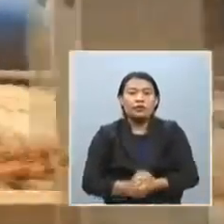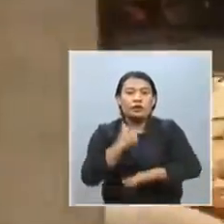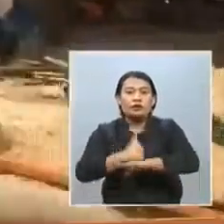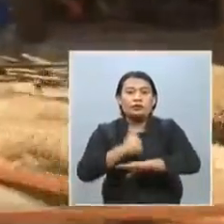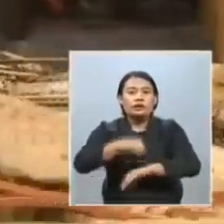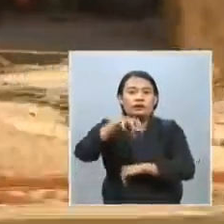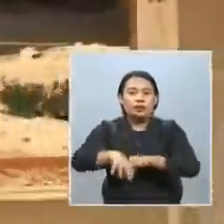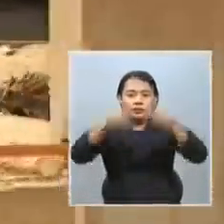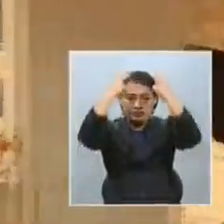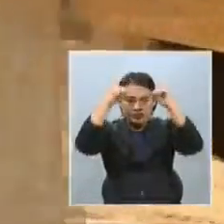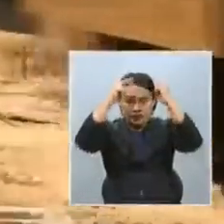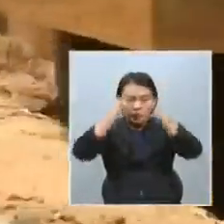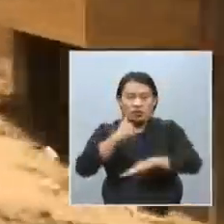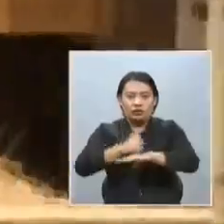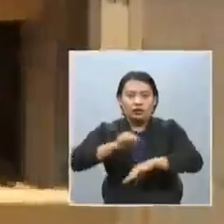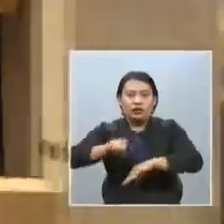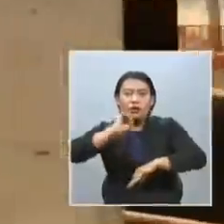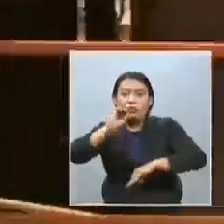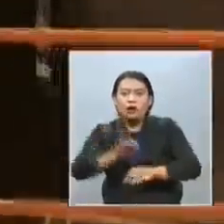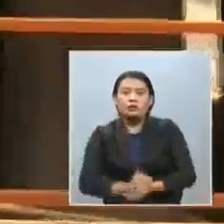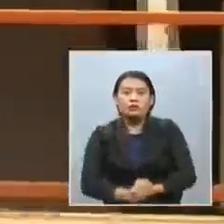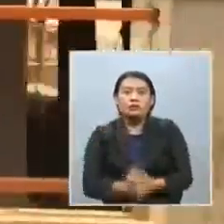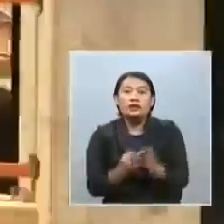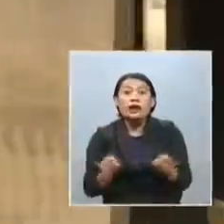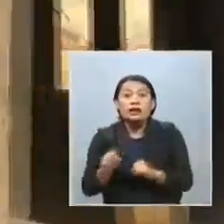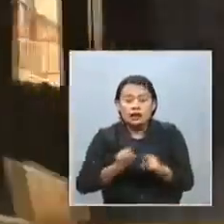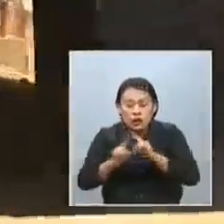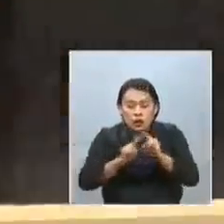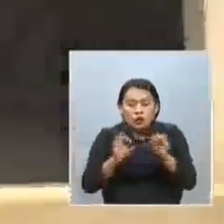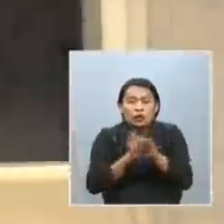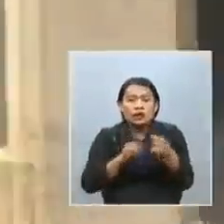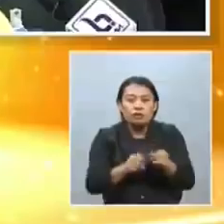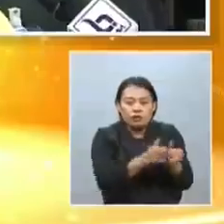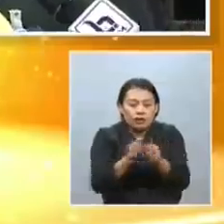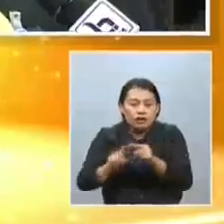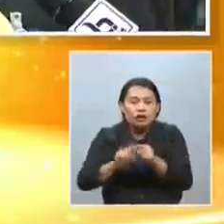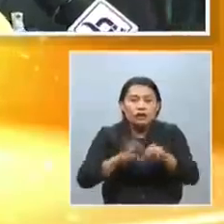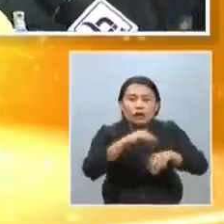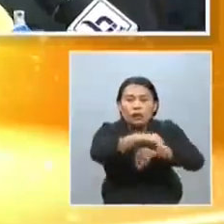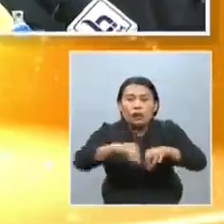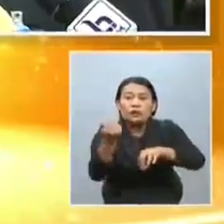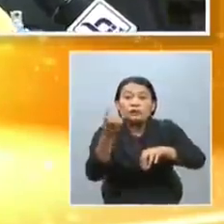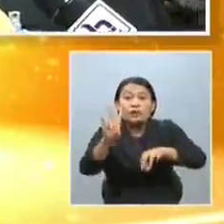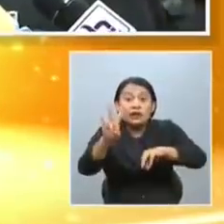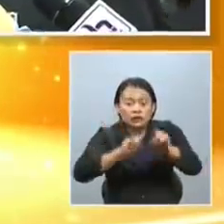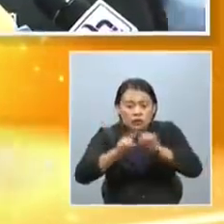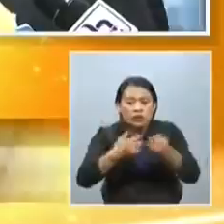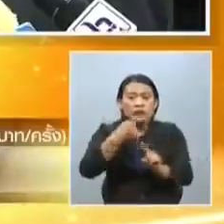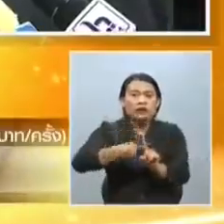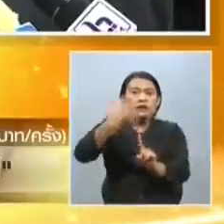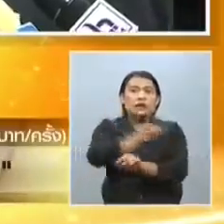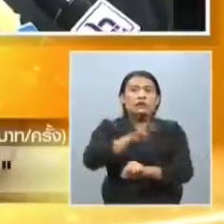ำสำนักนายกรัฐมนตรีจะเอาข้อมูลตรงนี้แหละไปพูดคุยกับแกนนำ17เครือข่ายต่อต้านในวันที่6พฤษภาคม